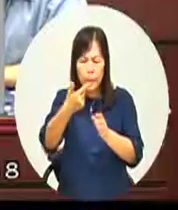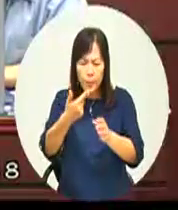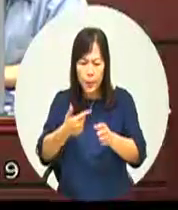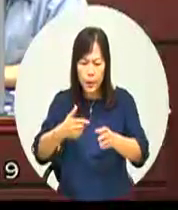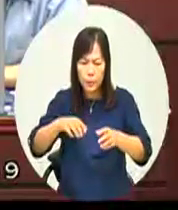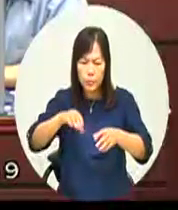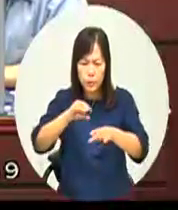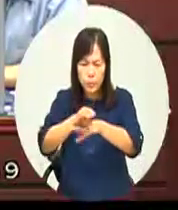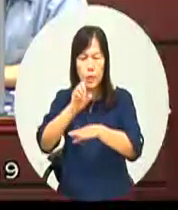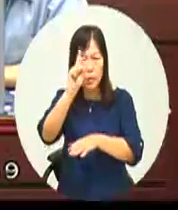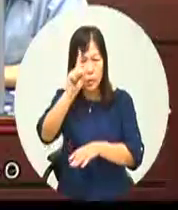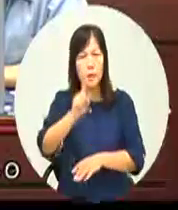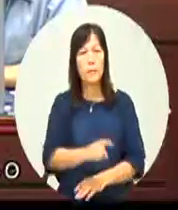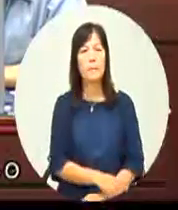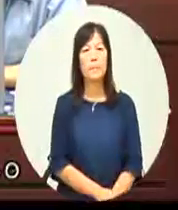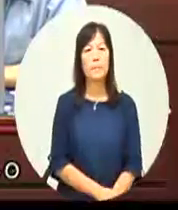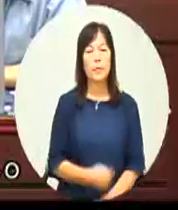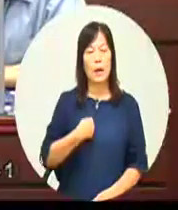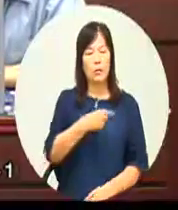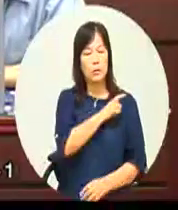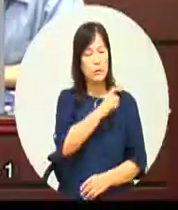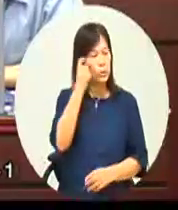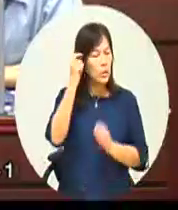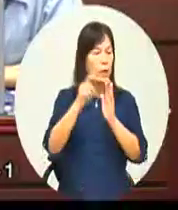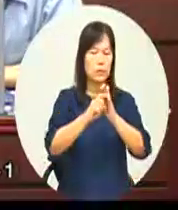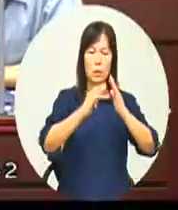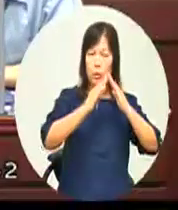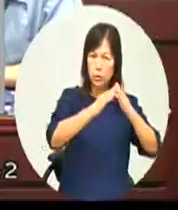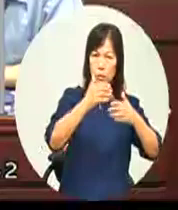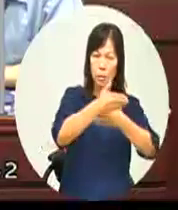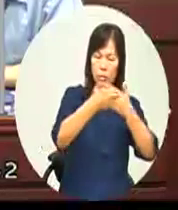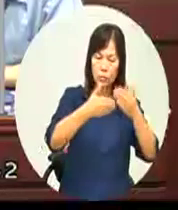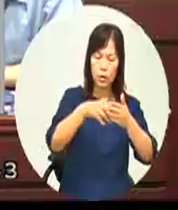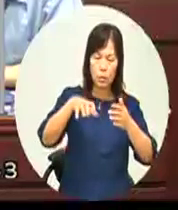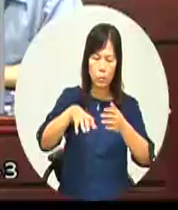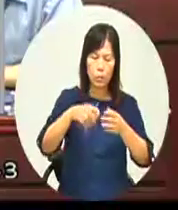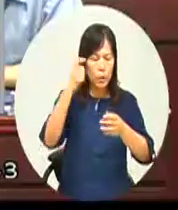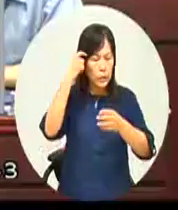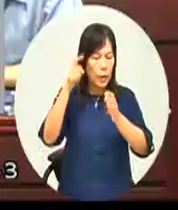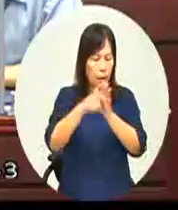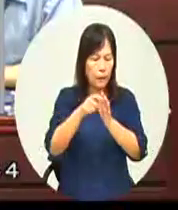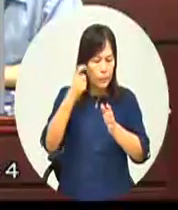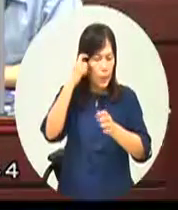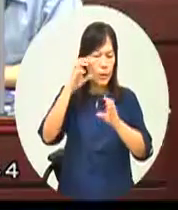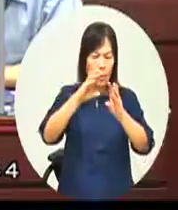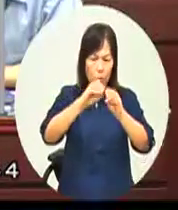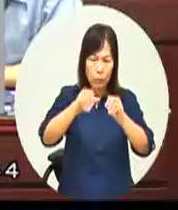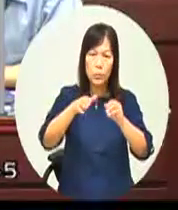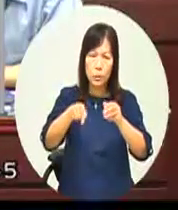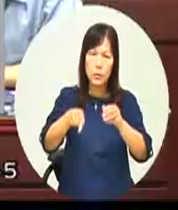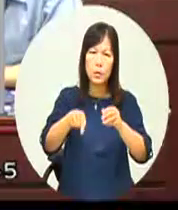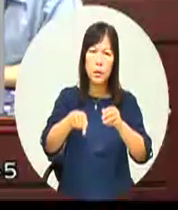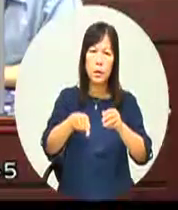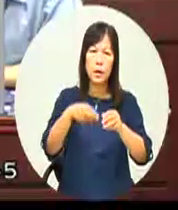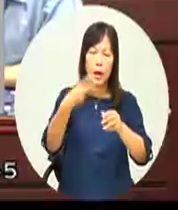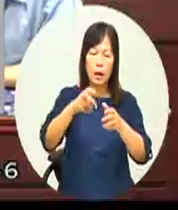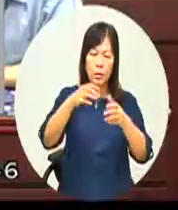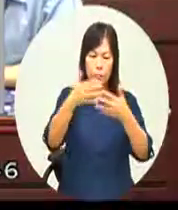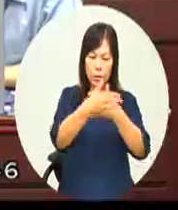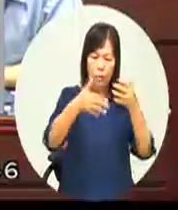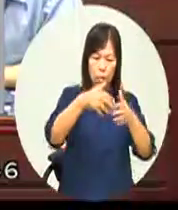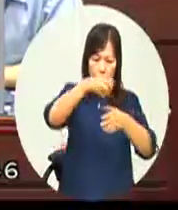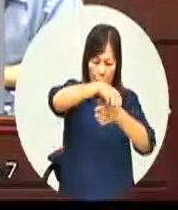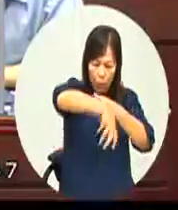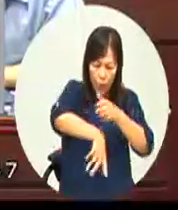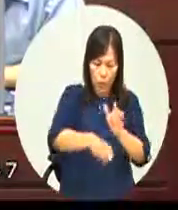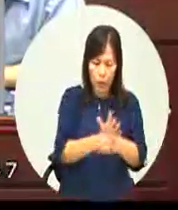我个人的看法是这样的哈，当然城市的交通必须要考虑到土地使用跟交通系统之间怎么样做